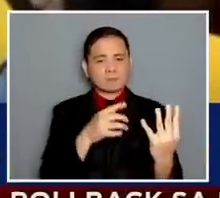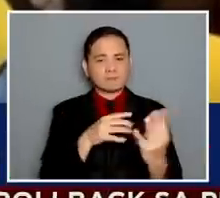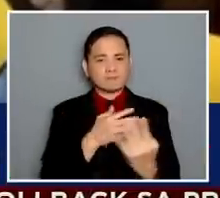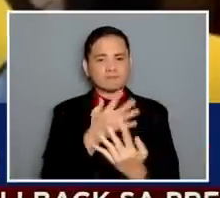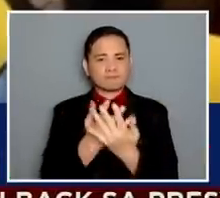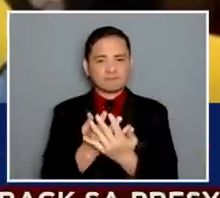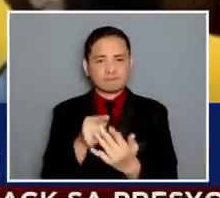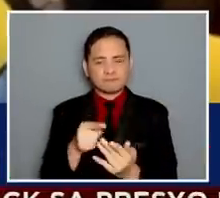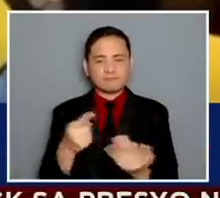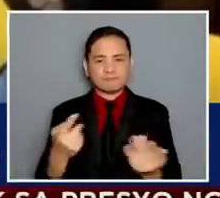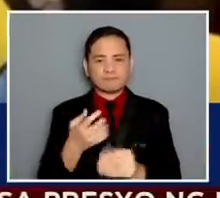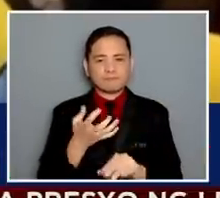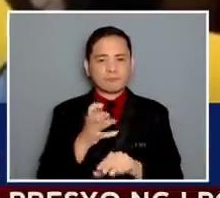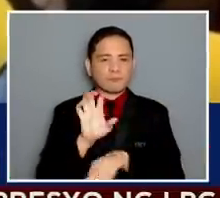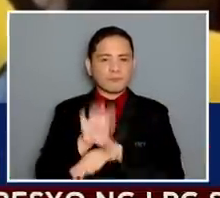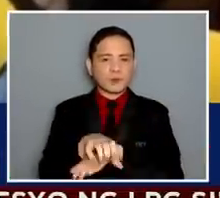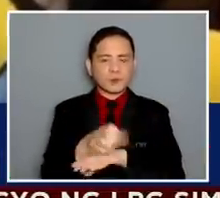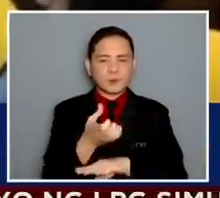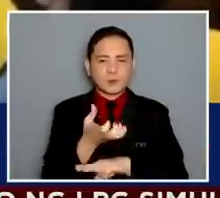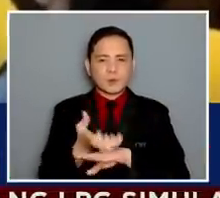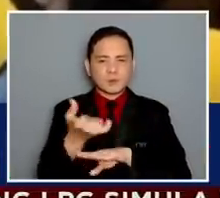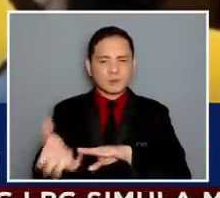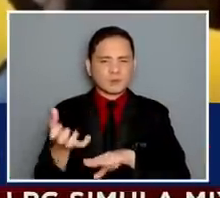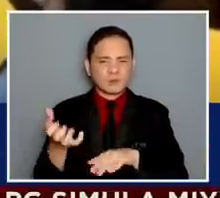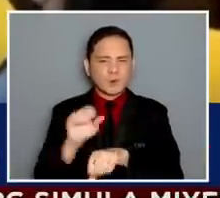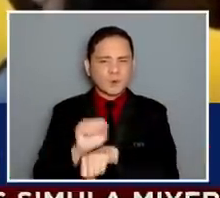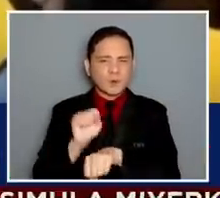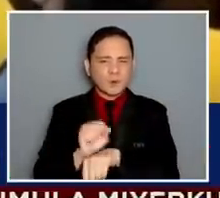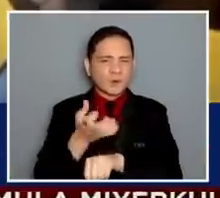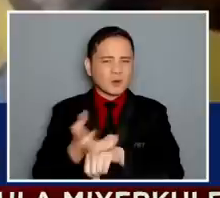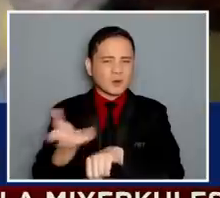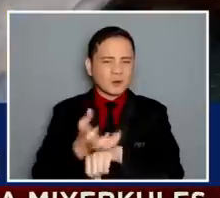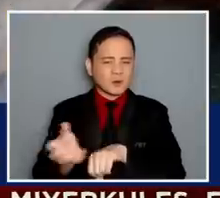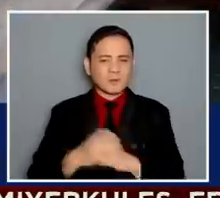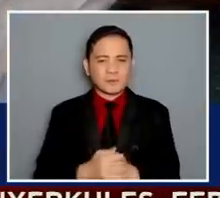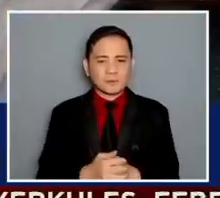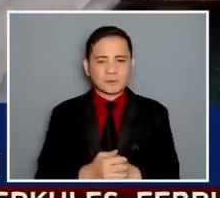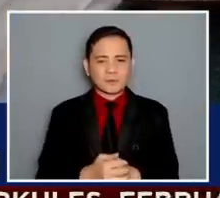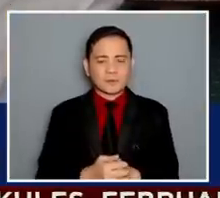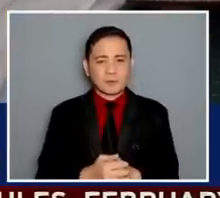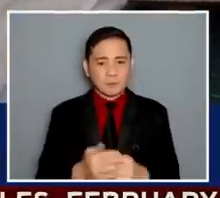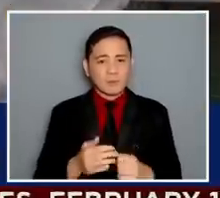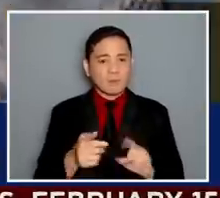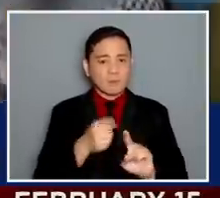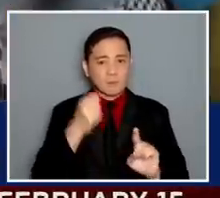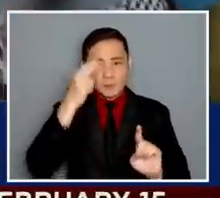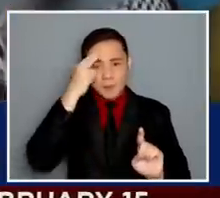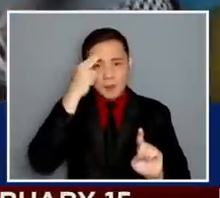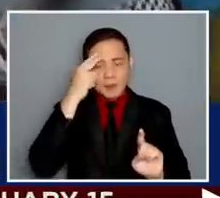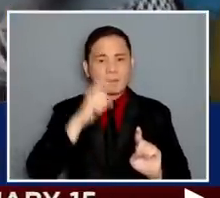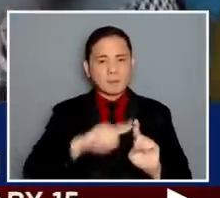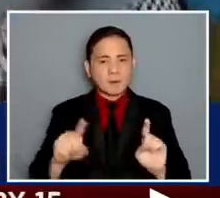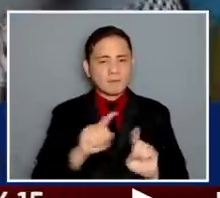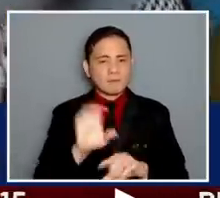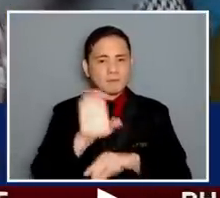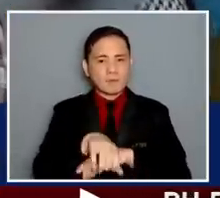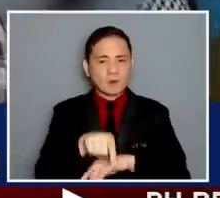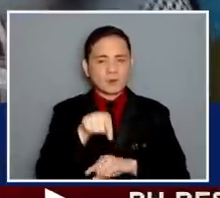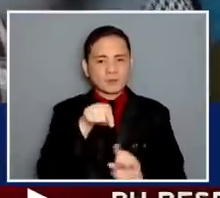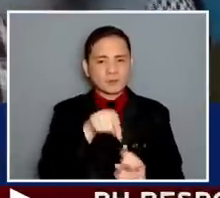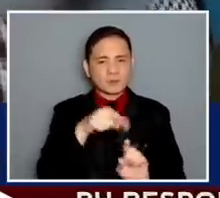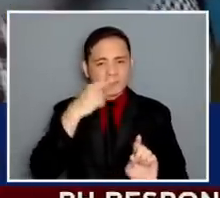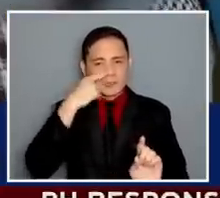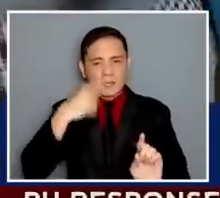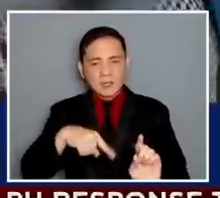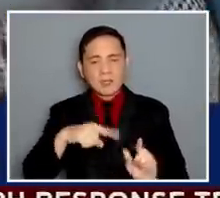Myanmar. Galing na umano silang Dubai pero nainganyo magtrabaho sa Thailand. Di umano nila alam na dadalhin pala sila sa Myanmar